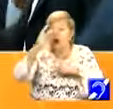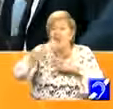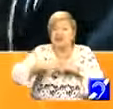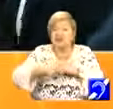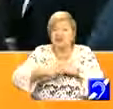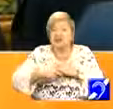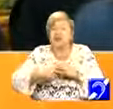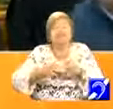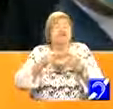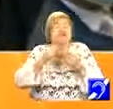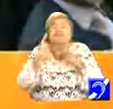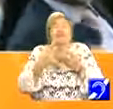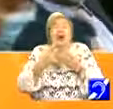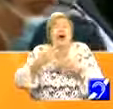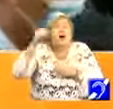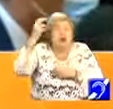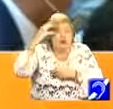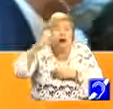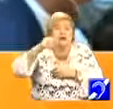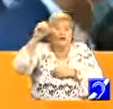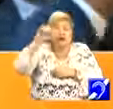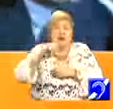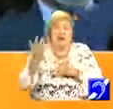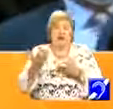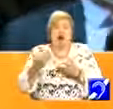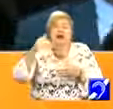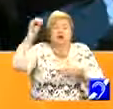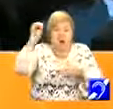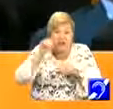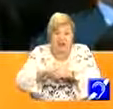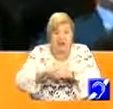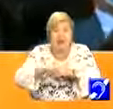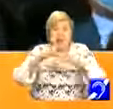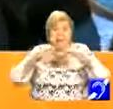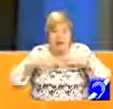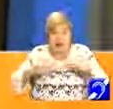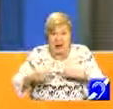pice și că vor vota în Parlament prima moțiune care va ajunge în plenul reunit.